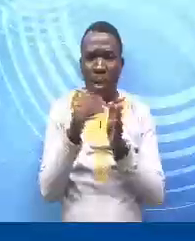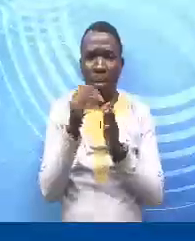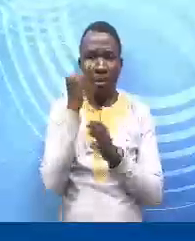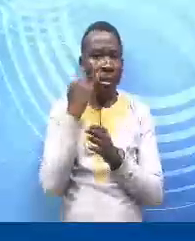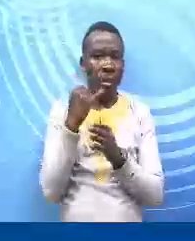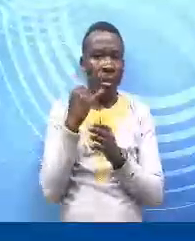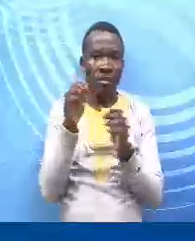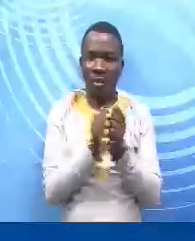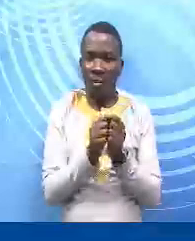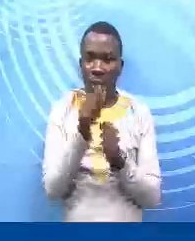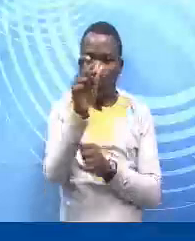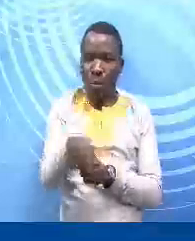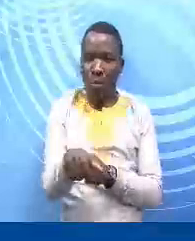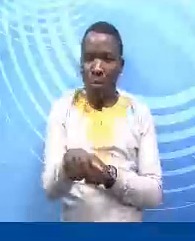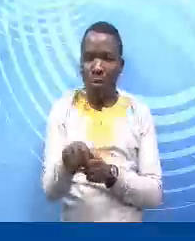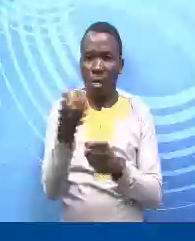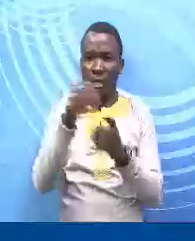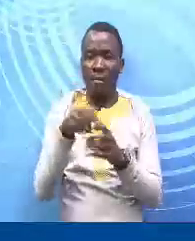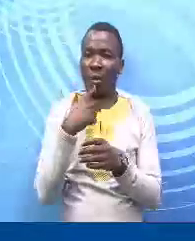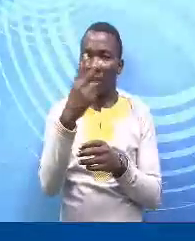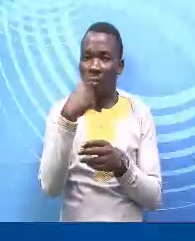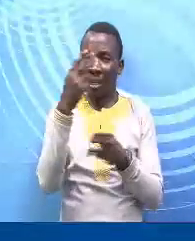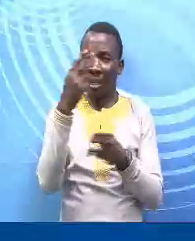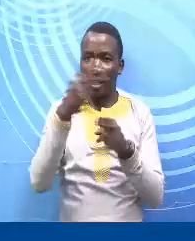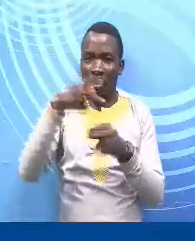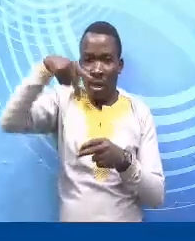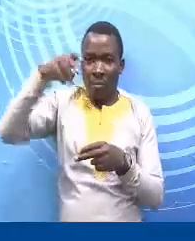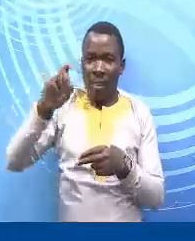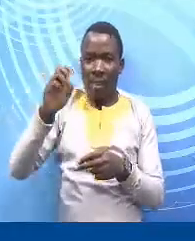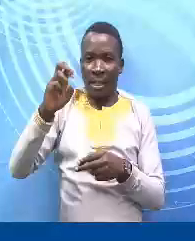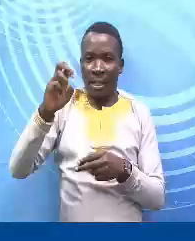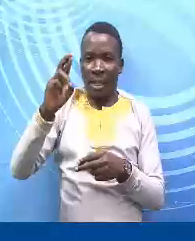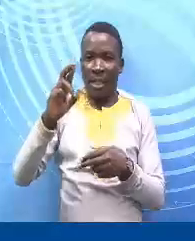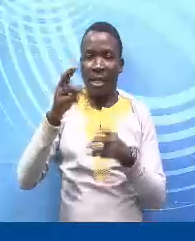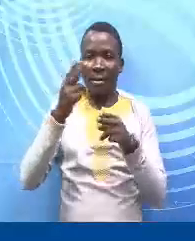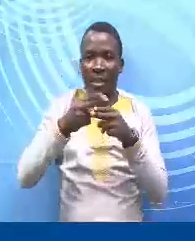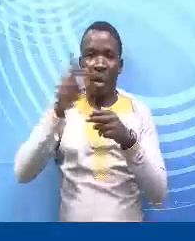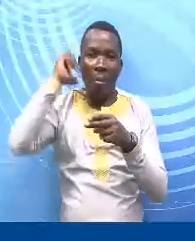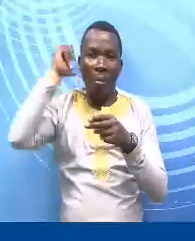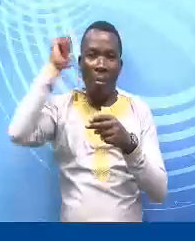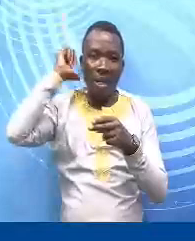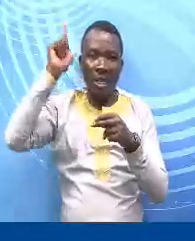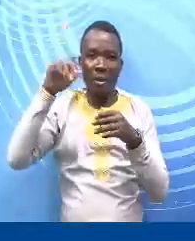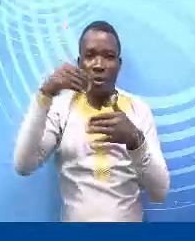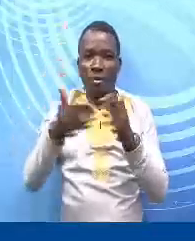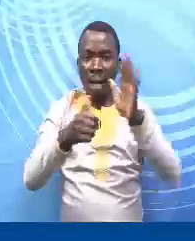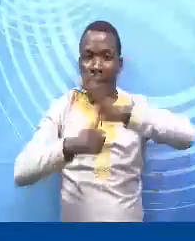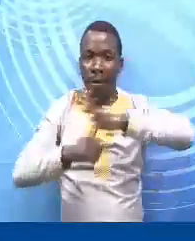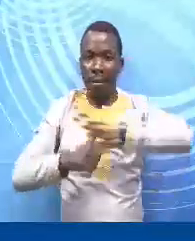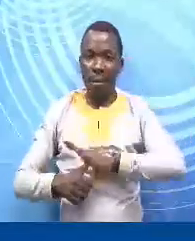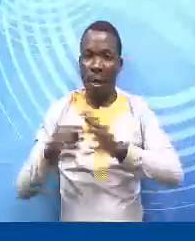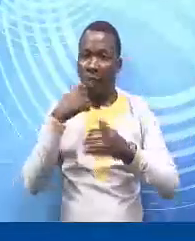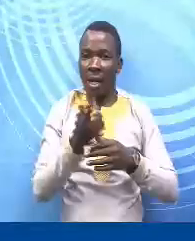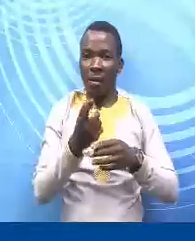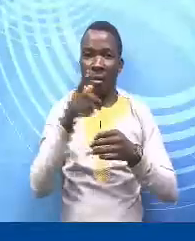bikomeye n'umuntu bashyira mu majwi bavuga ko yitwa Peter ngo ni maneko nk'uko ngo abyiyita ubundi ngo akabahohotera yitwaje ko